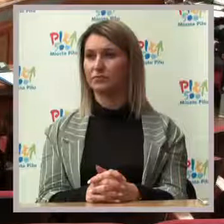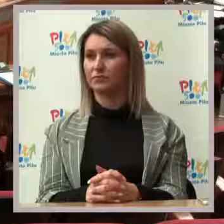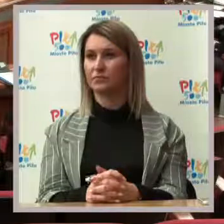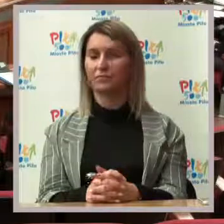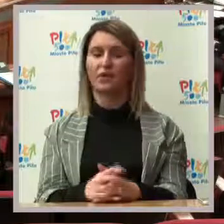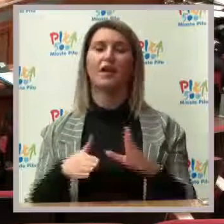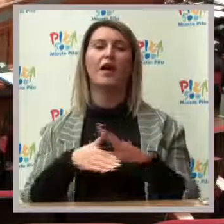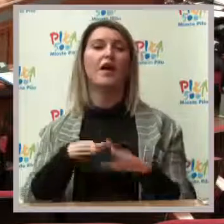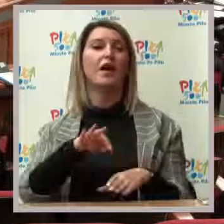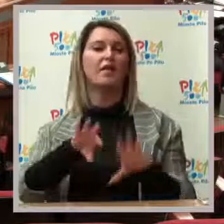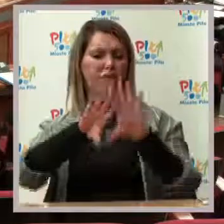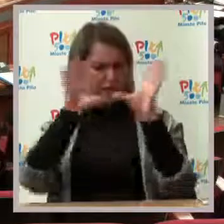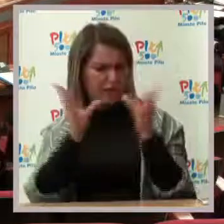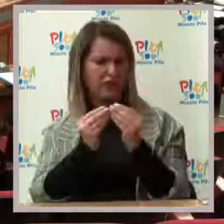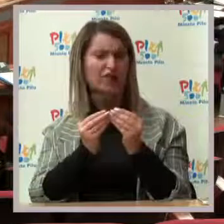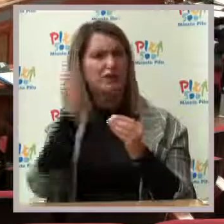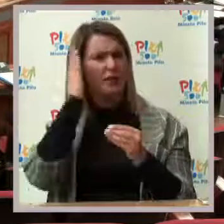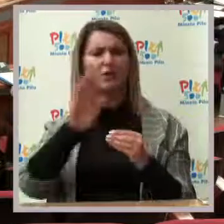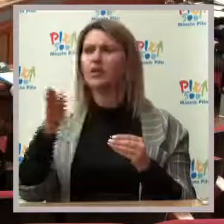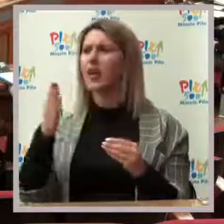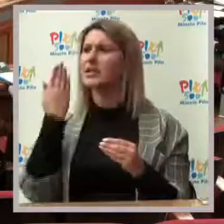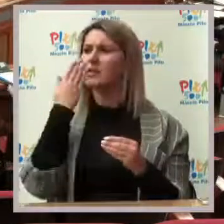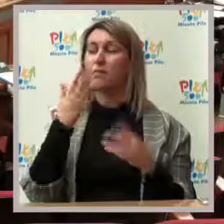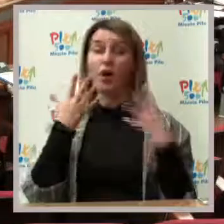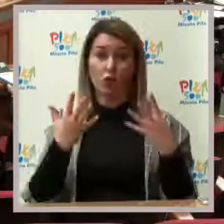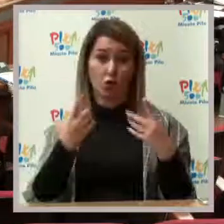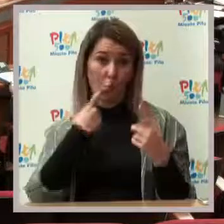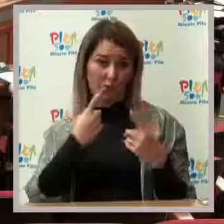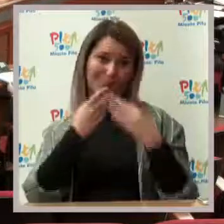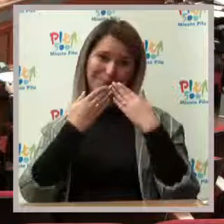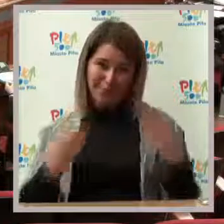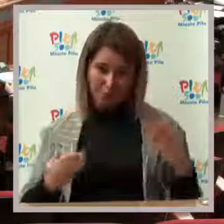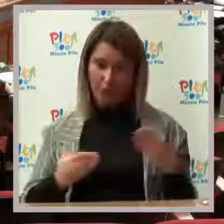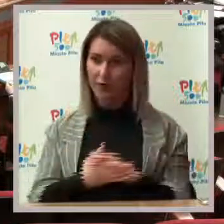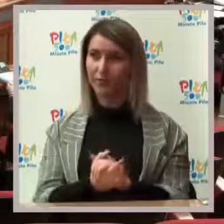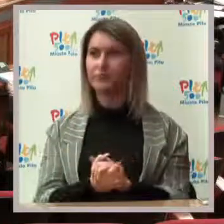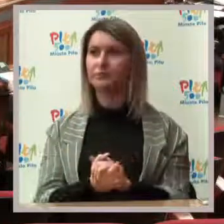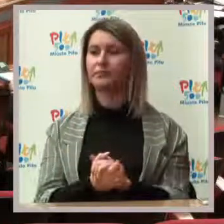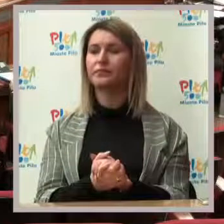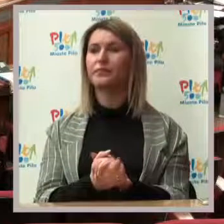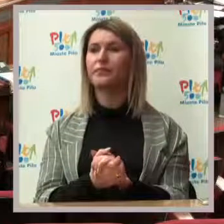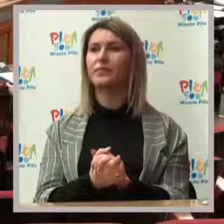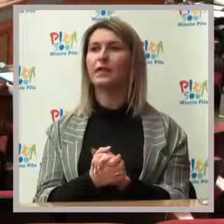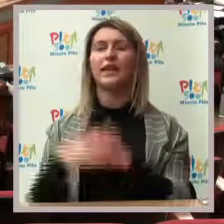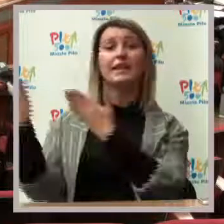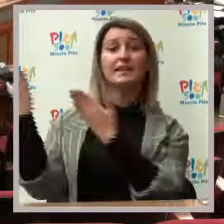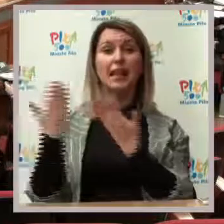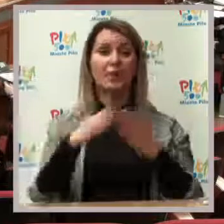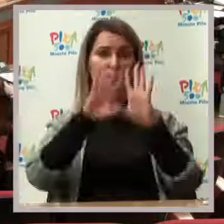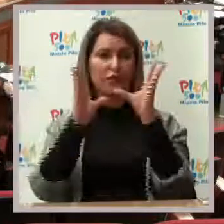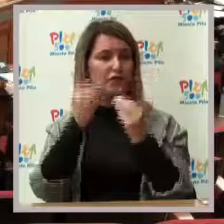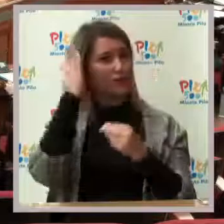W imieniu wszystkich mieszkańców dziękujemy wam bardzo. Chciałbym jednocześnie zaprosić wszystkich